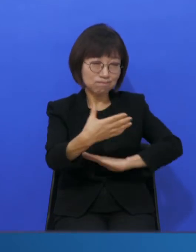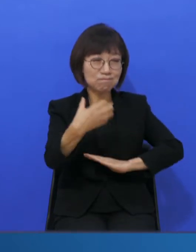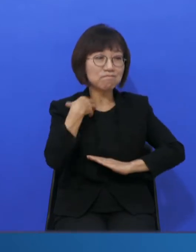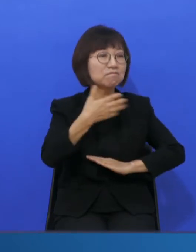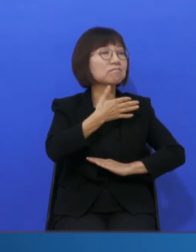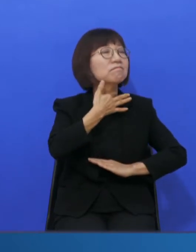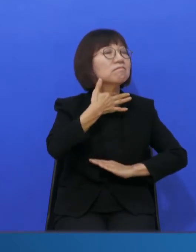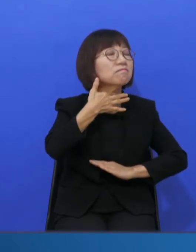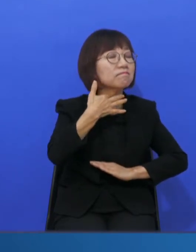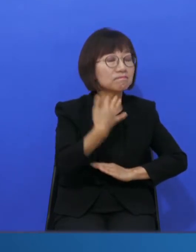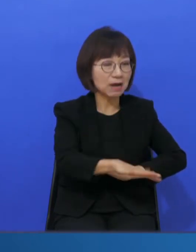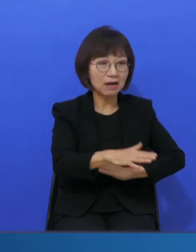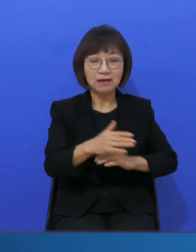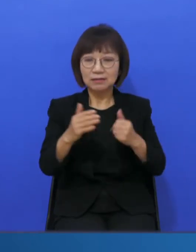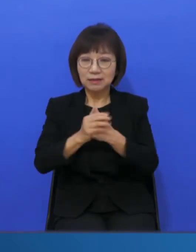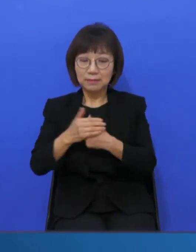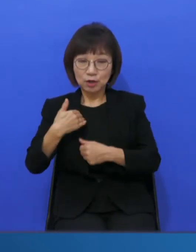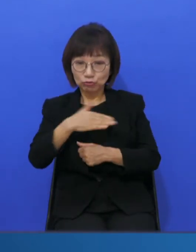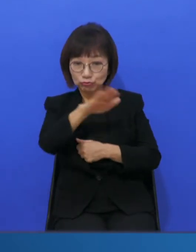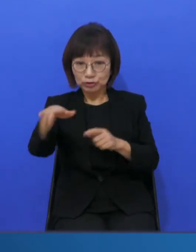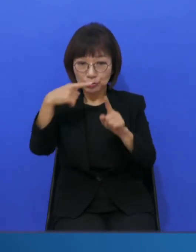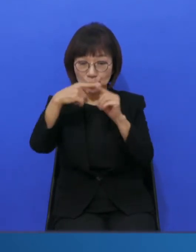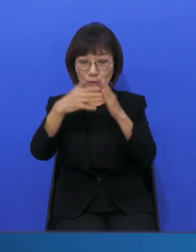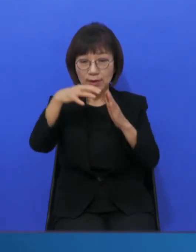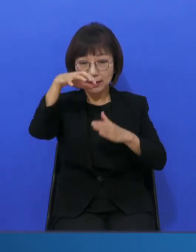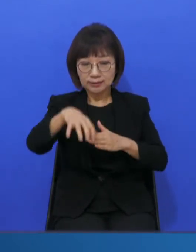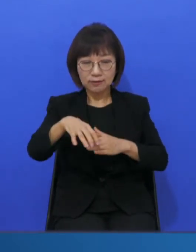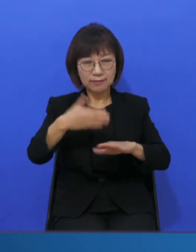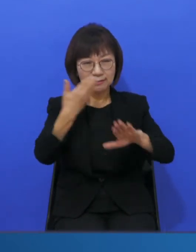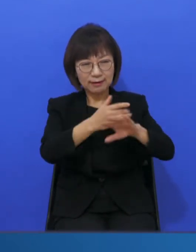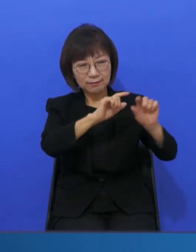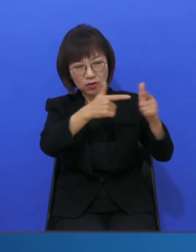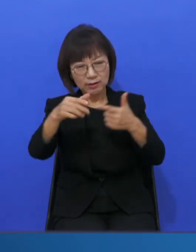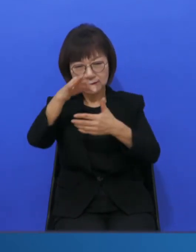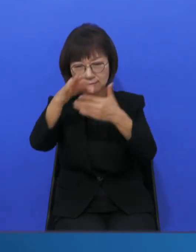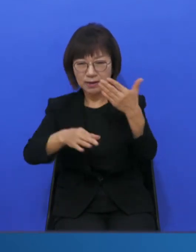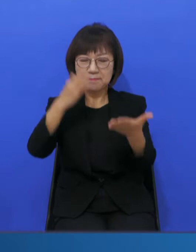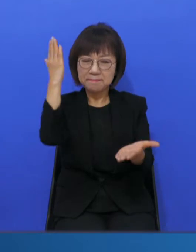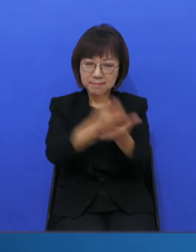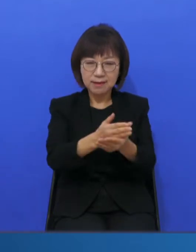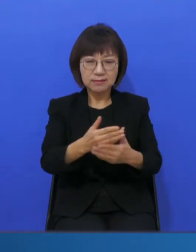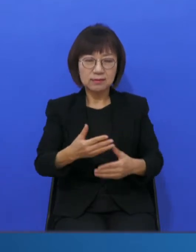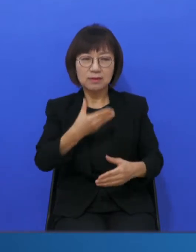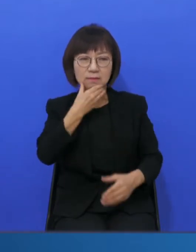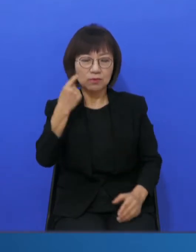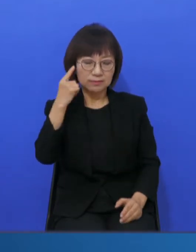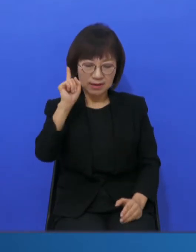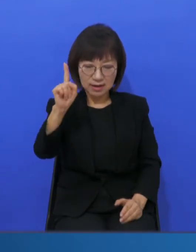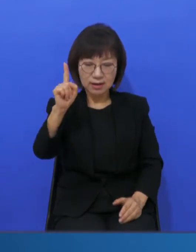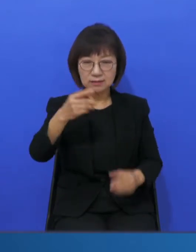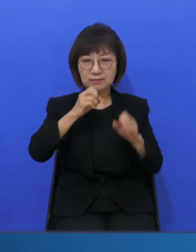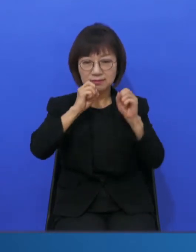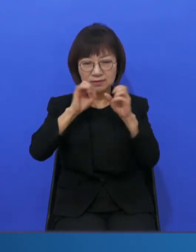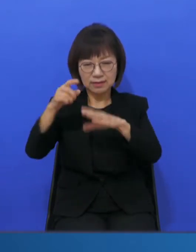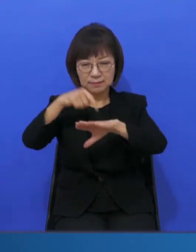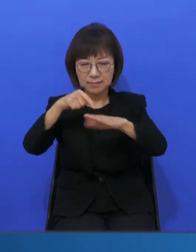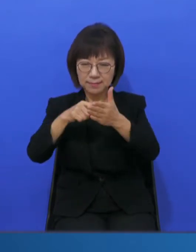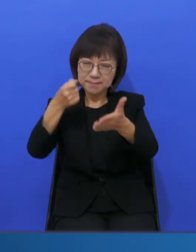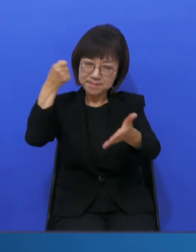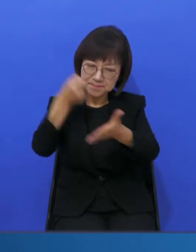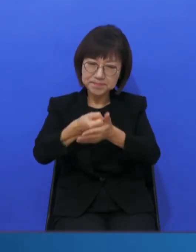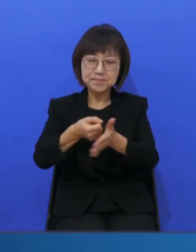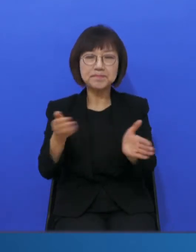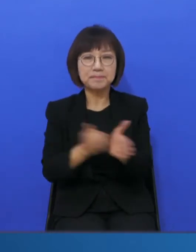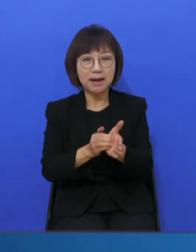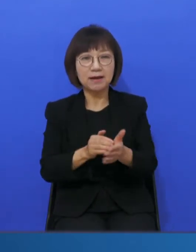그래서 우리 교회는 오직 복음 운동할 것이다. And so that's why we say this, our church, we will only do the gospel 저는 movement. 확신 가졌습니다.